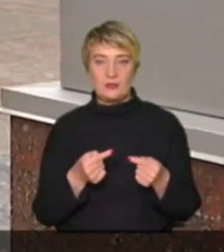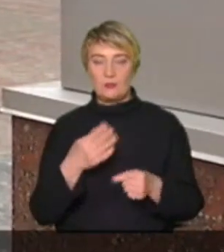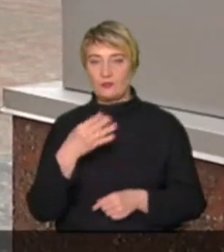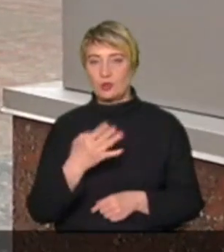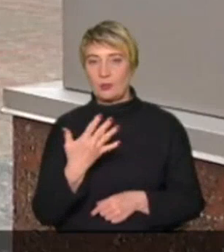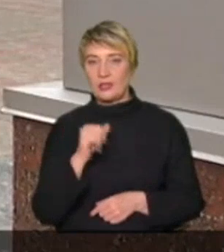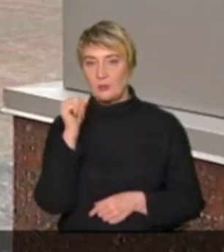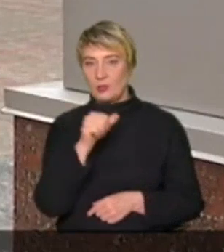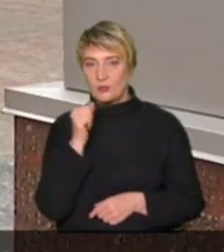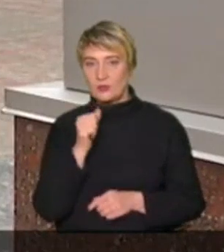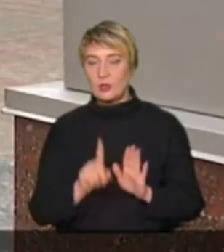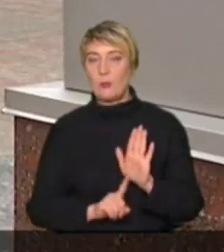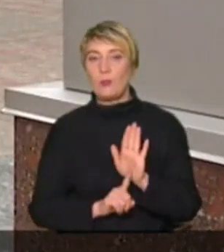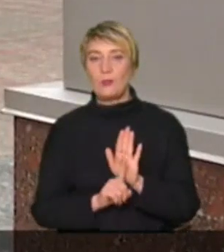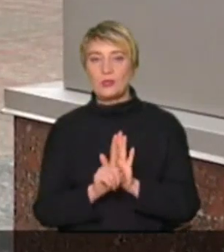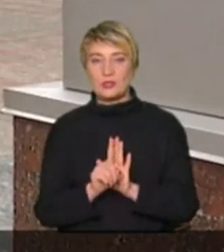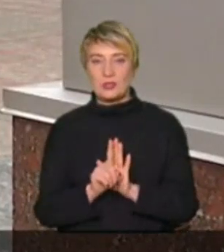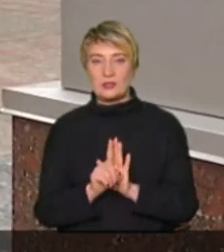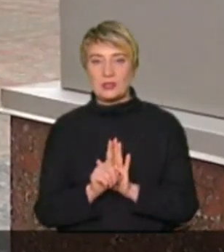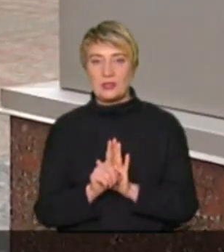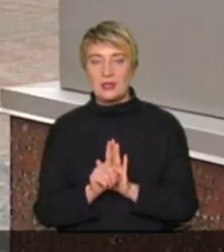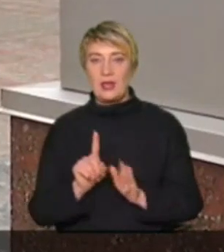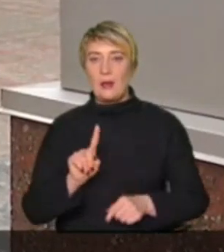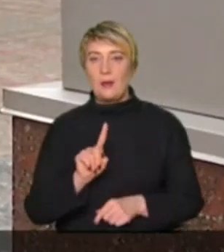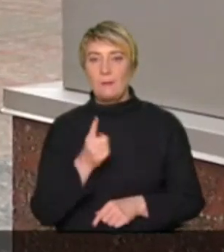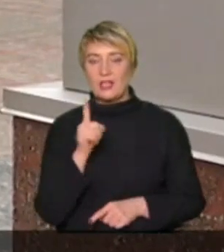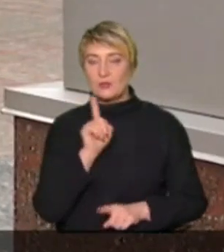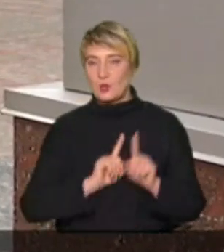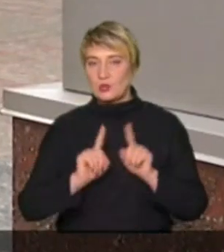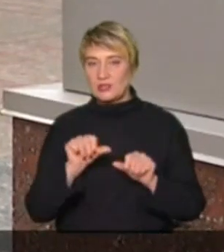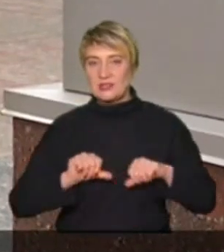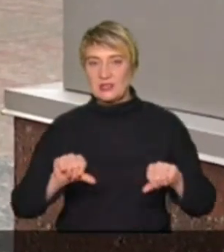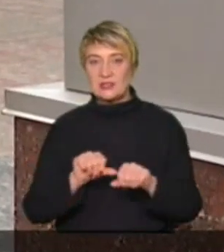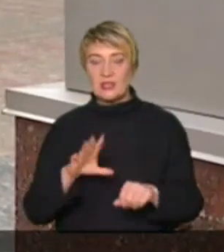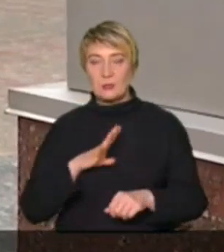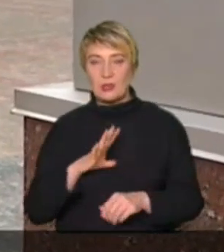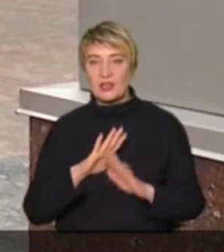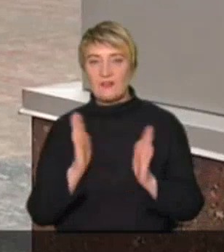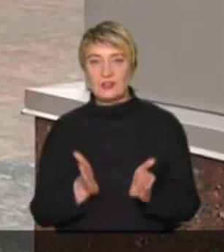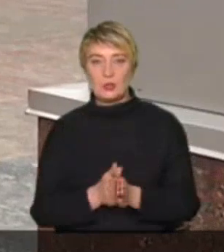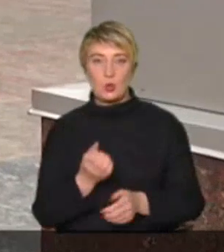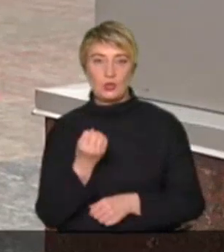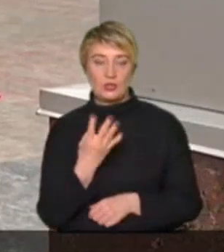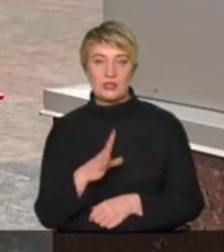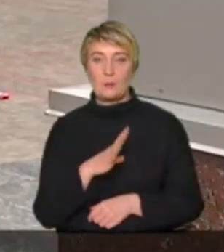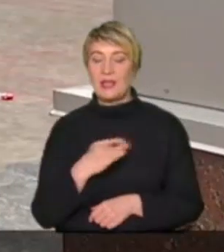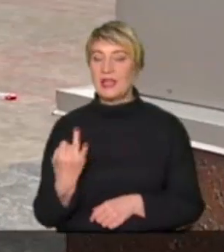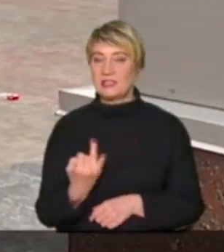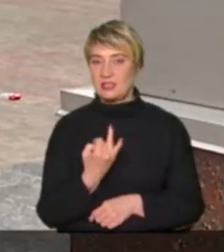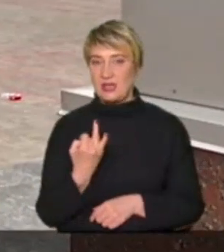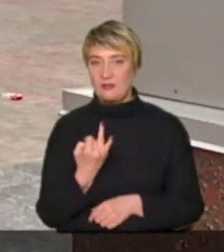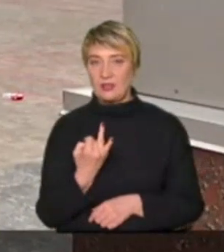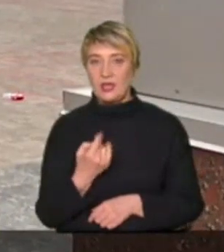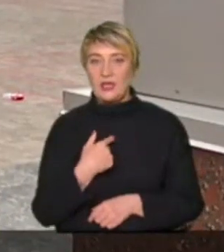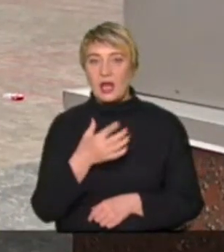45-му році, вже почав перші свої засідання. Всього їх, нагадаю, було 14. І це дійсно було цікаво. І я скажу,